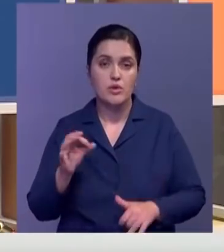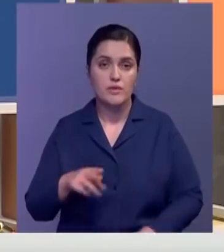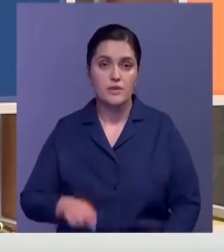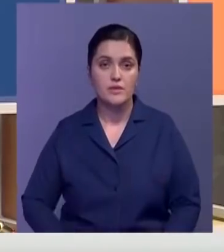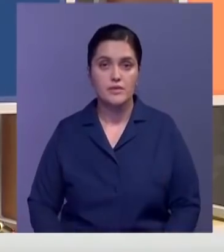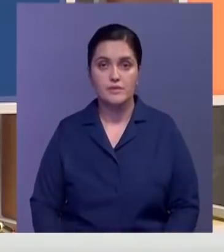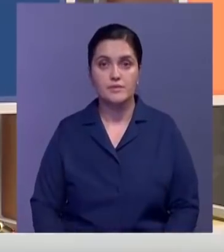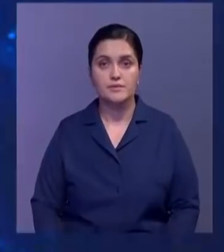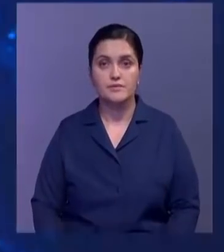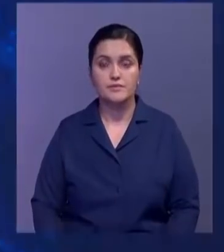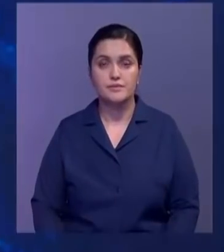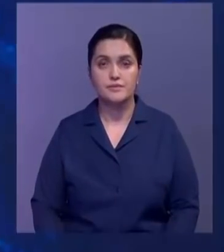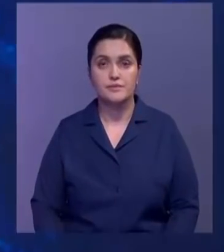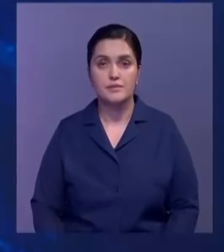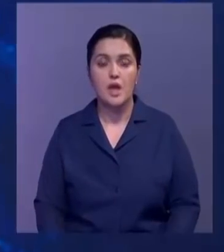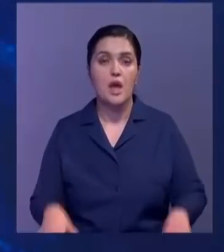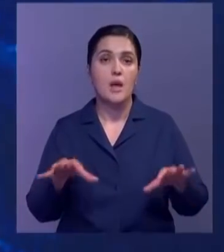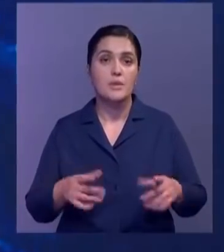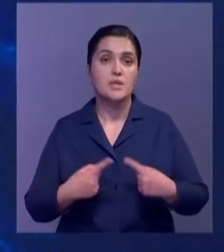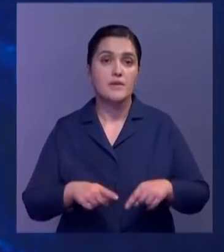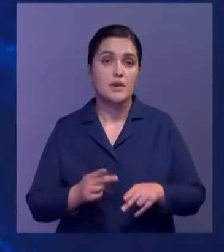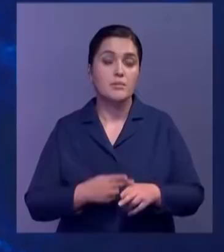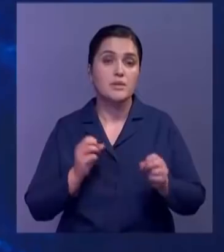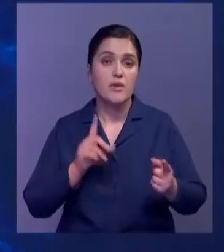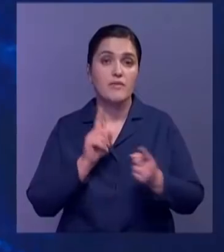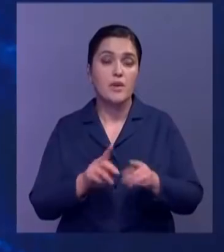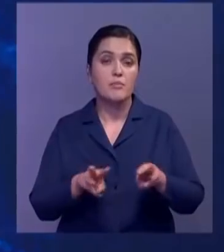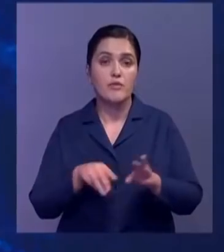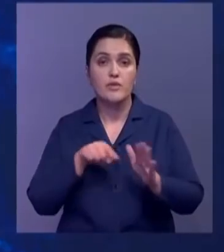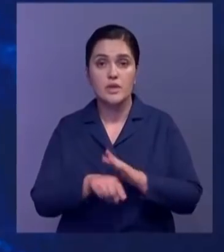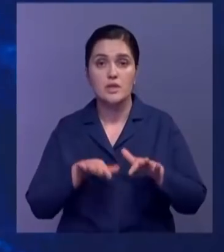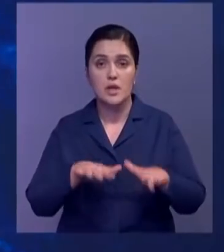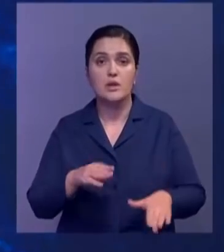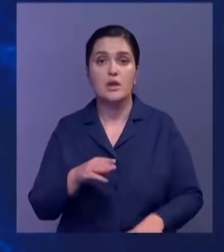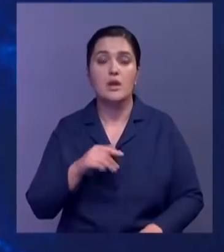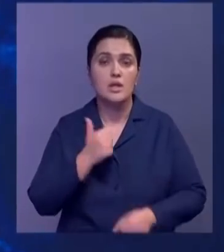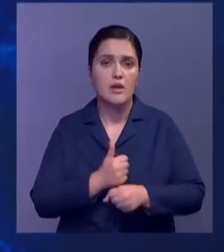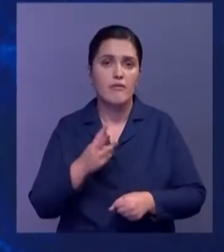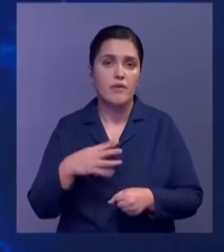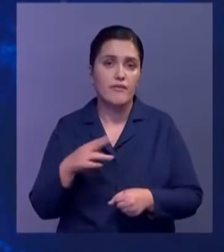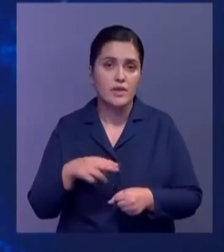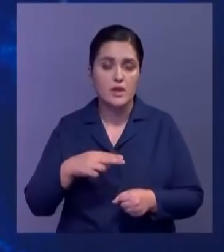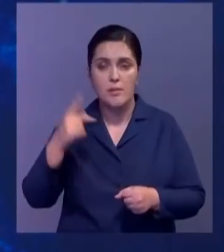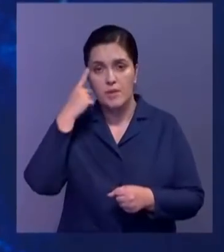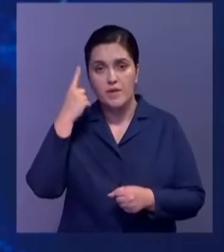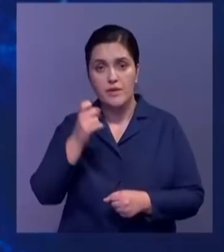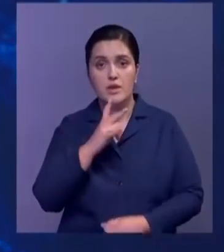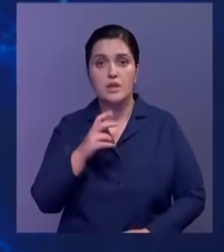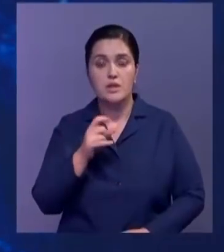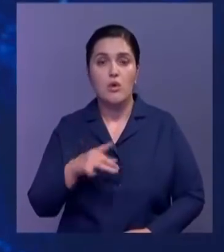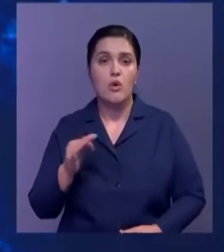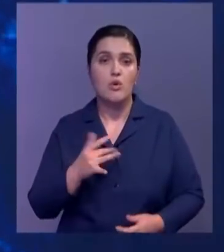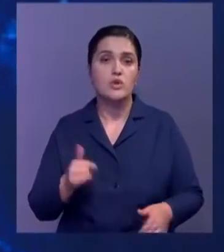Председатель Совета Безопасности встретился с министром внутренних дел Ерланом Тургумбаевым. Глава МВД проинформировал Нурсултана Назарбаева о принятых мерах в стране в